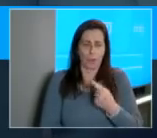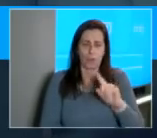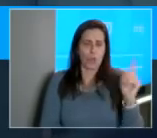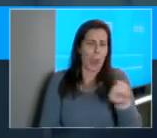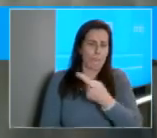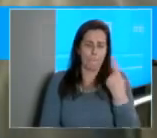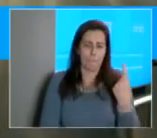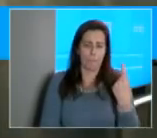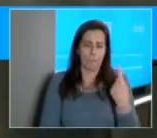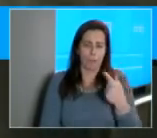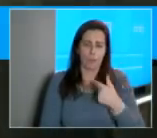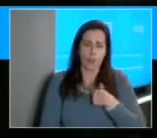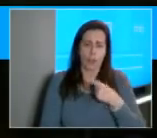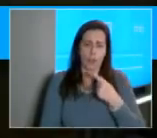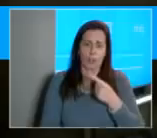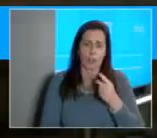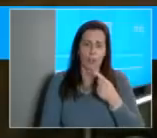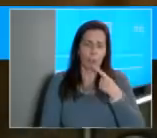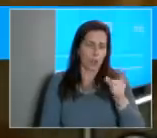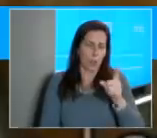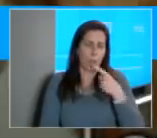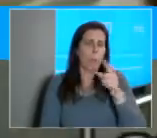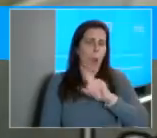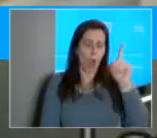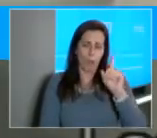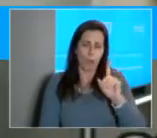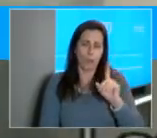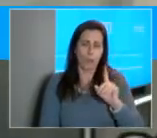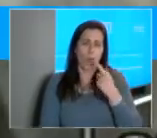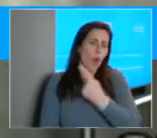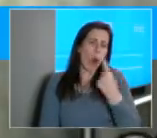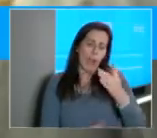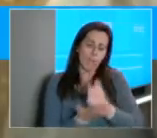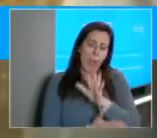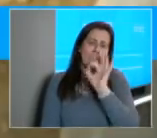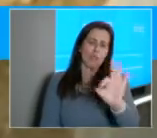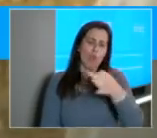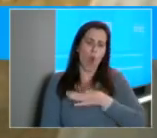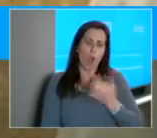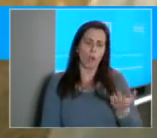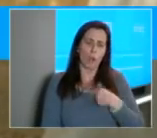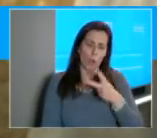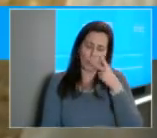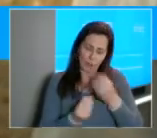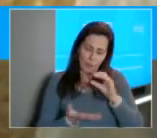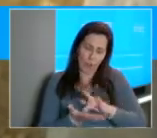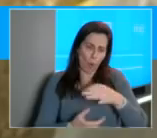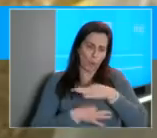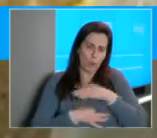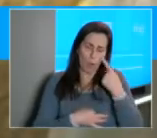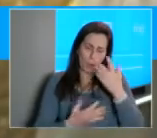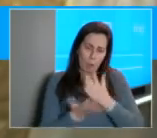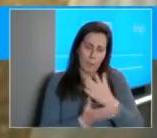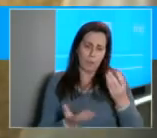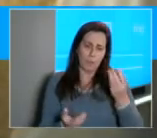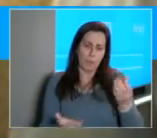שאחרים, שאני פוסל את האמת של האחרים. כל אחד והאמת שלו. אני רואה את הדברים מהצד שלי. הם רואים